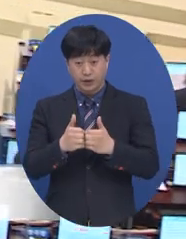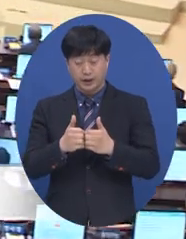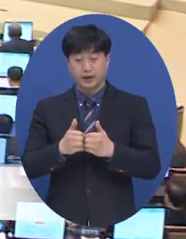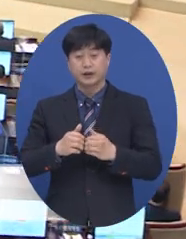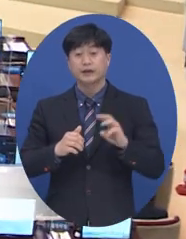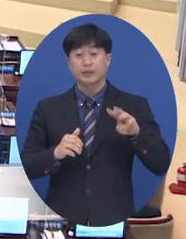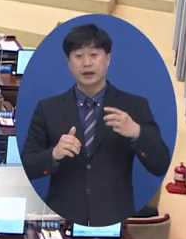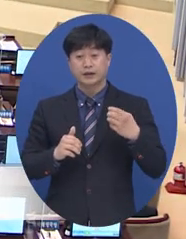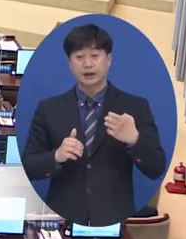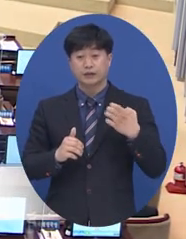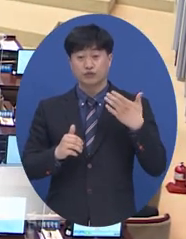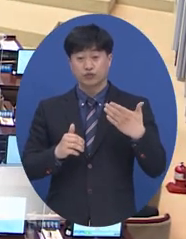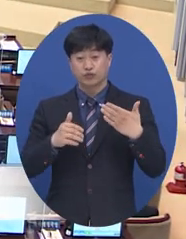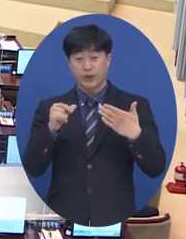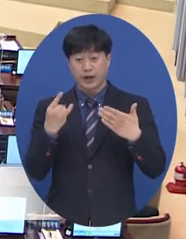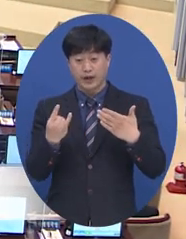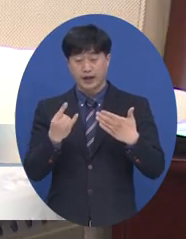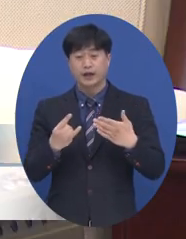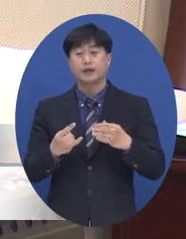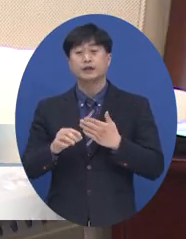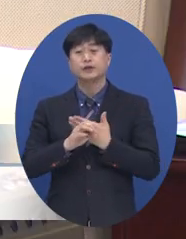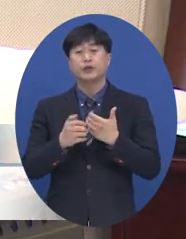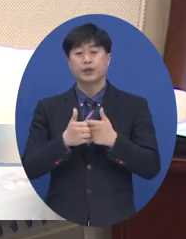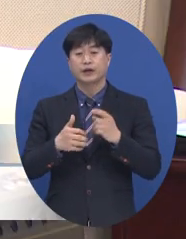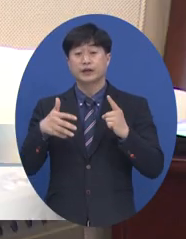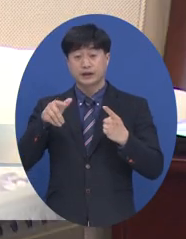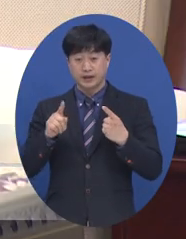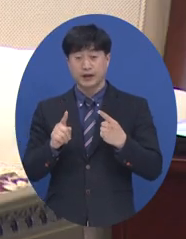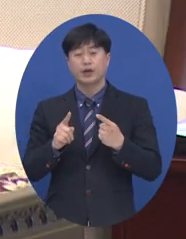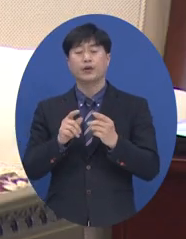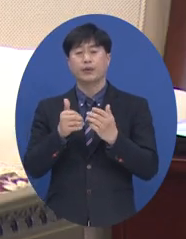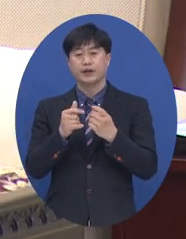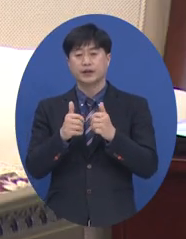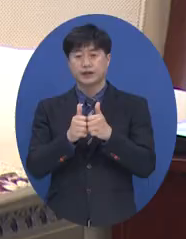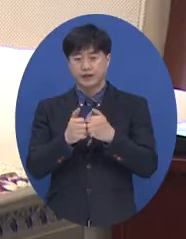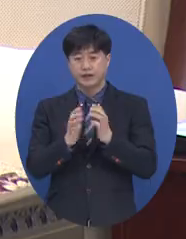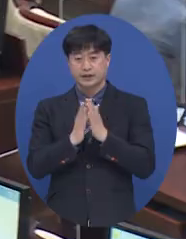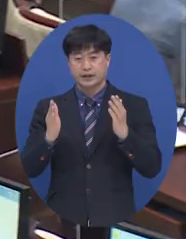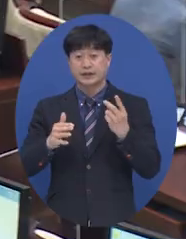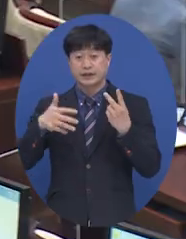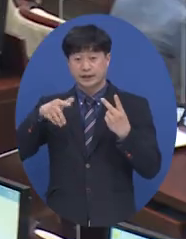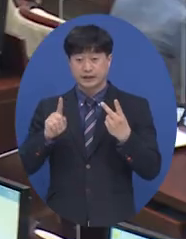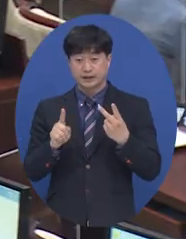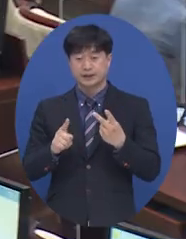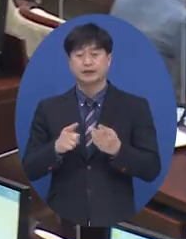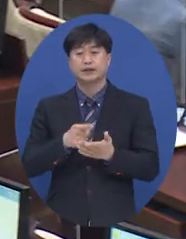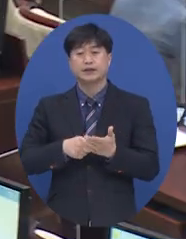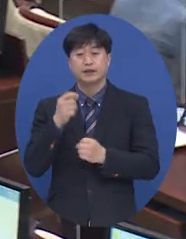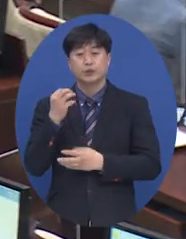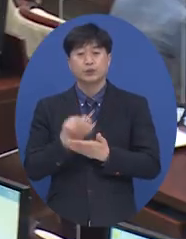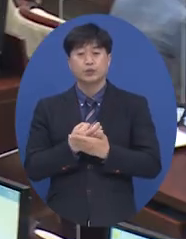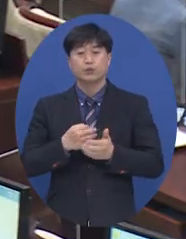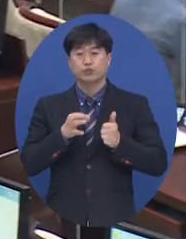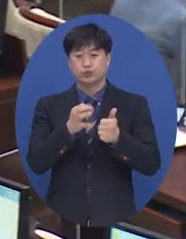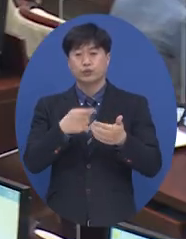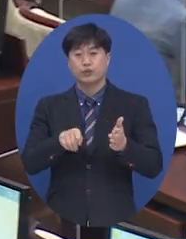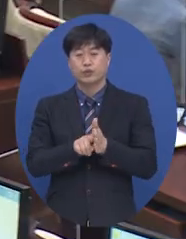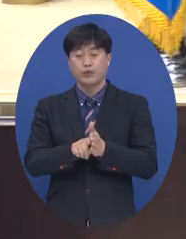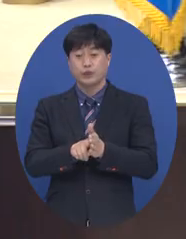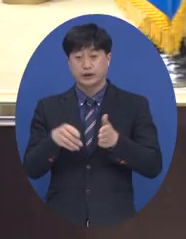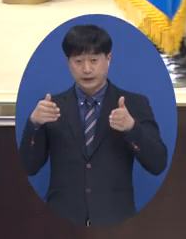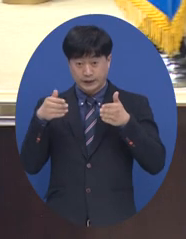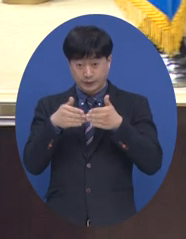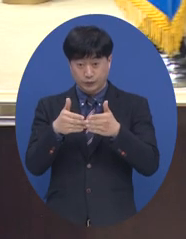경기도 의회 제349회 임시회 제1차 본회의가 열렸습니다. 2차 재난기본소득 지급을 위한